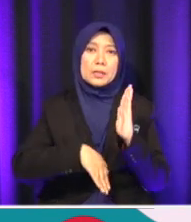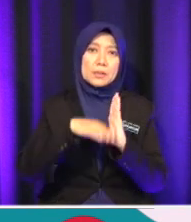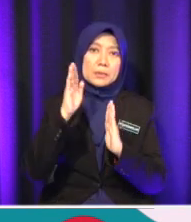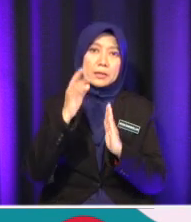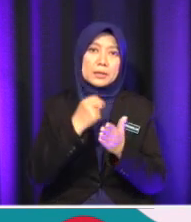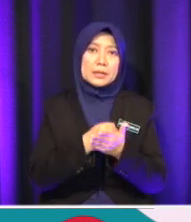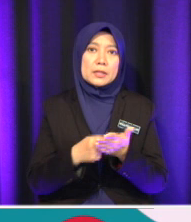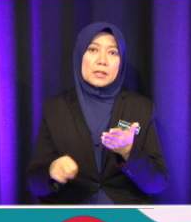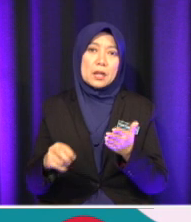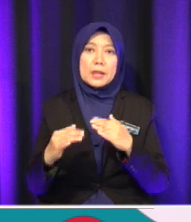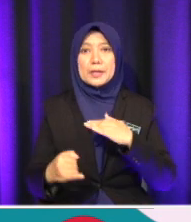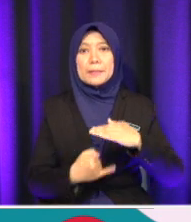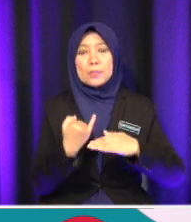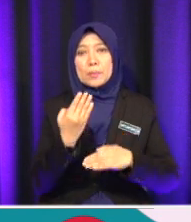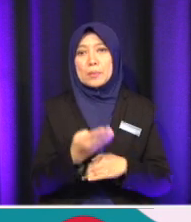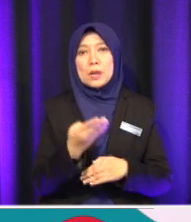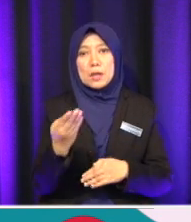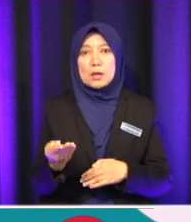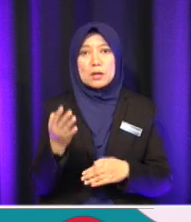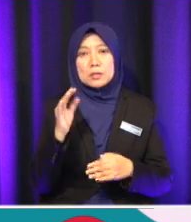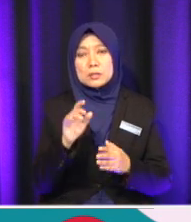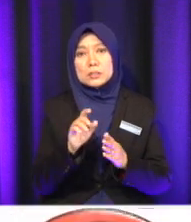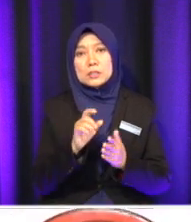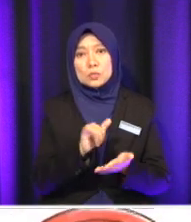nilai impor barang tersebut